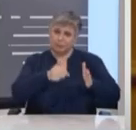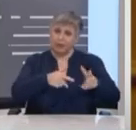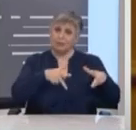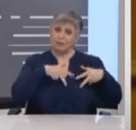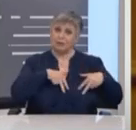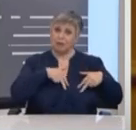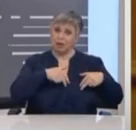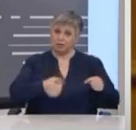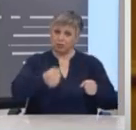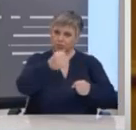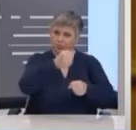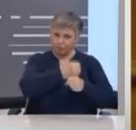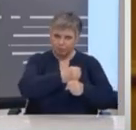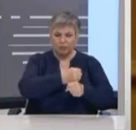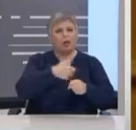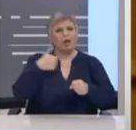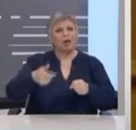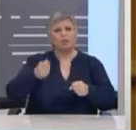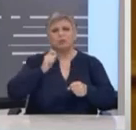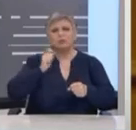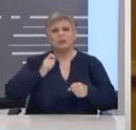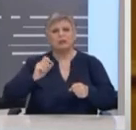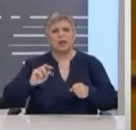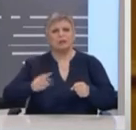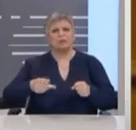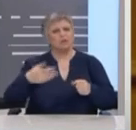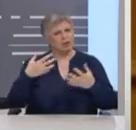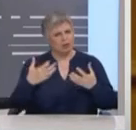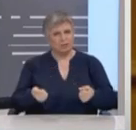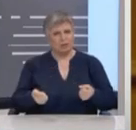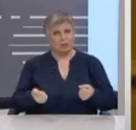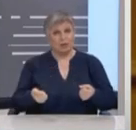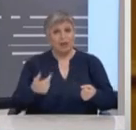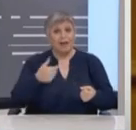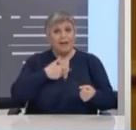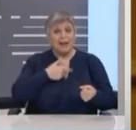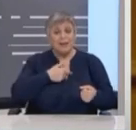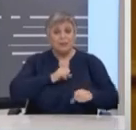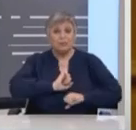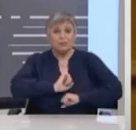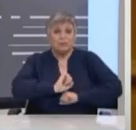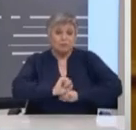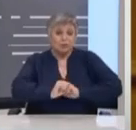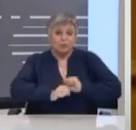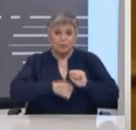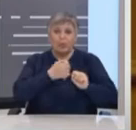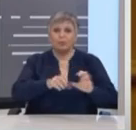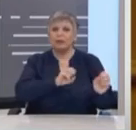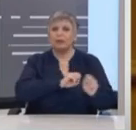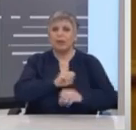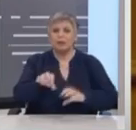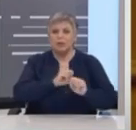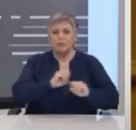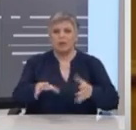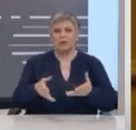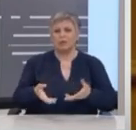την αξιωματική αντιπολίτευση και άλλα κόμματα, έχουμε κάνει ό,τι περνάει από το χέρι μας για να υπάρχει μια διαρκής ενημέρωση